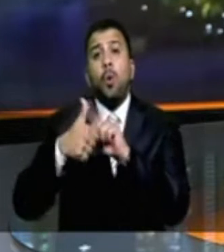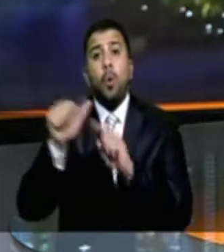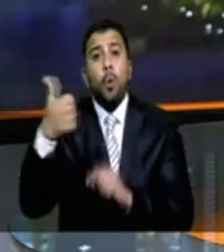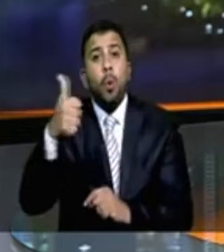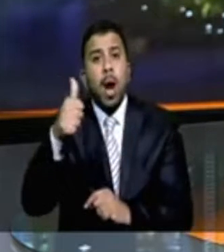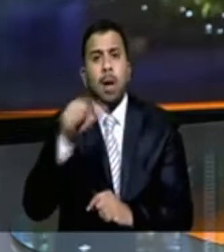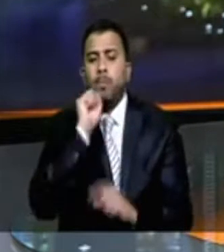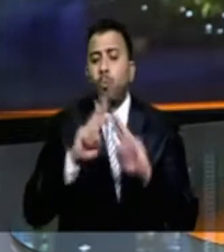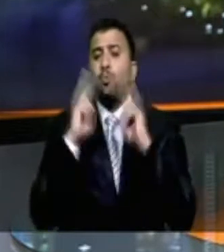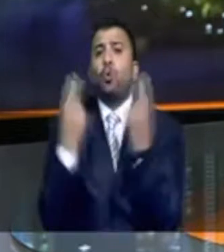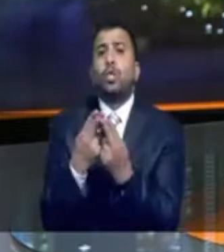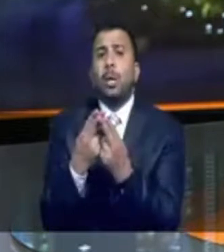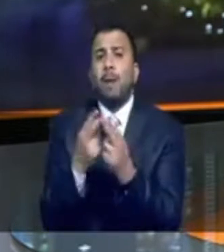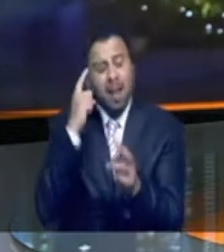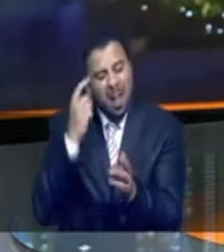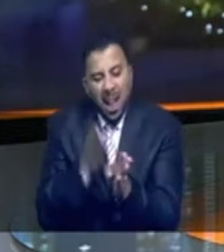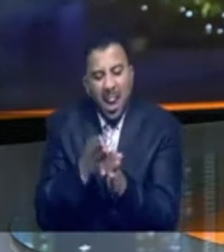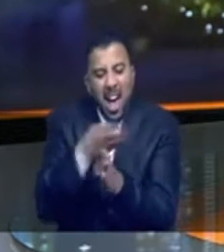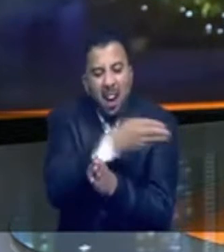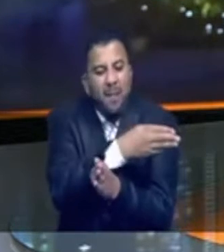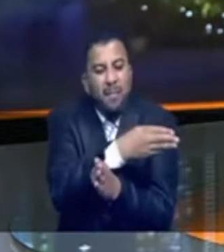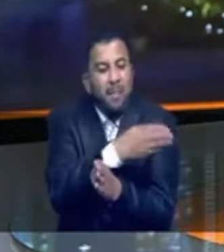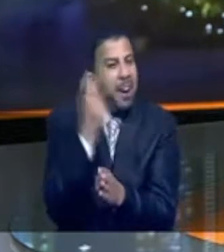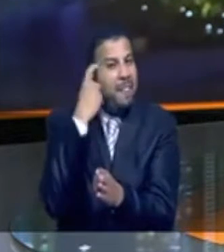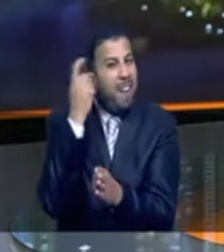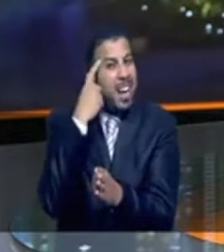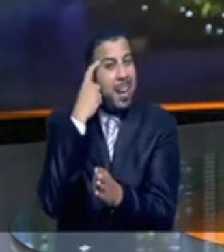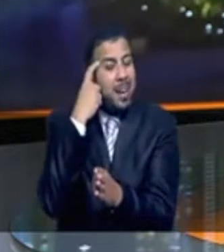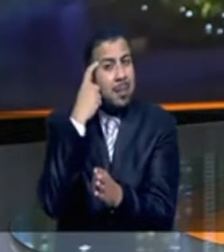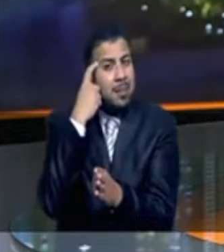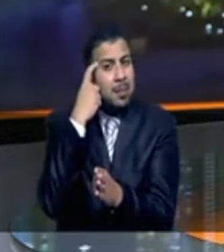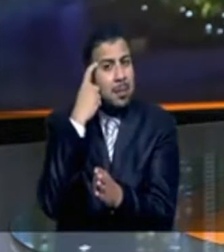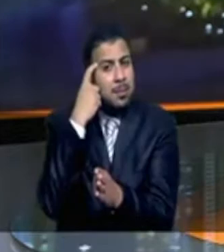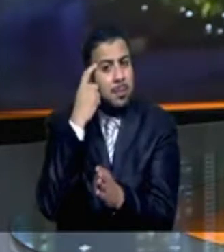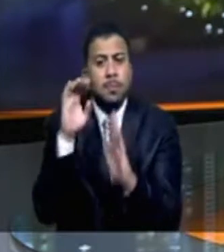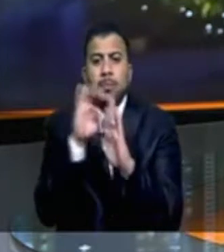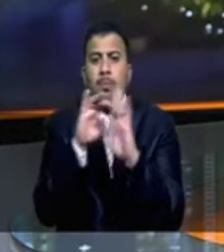من مؤتمر الانحراف الفكري الذي تنظمه